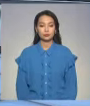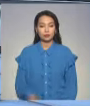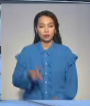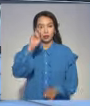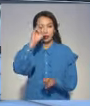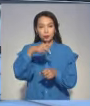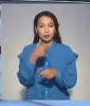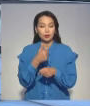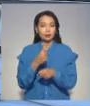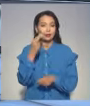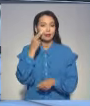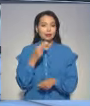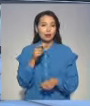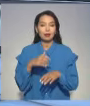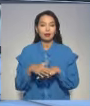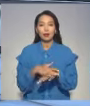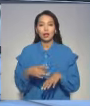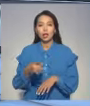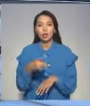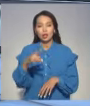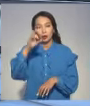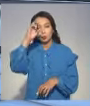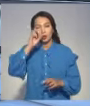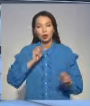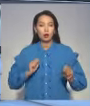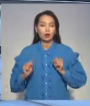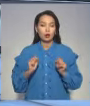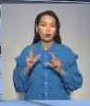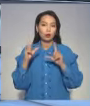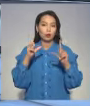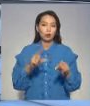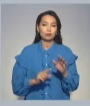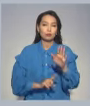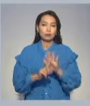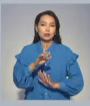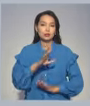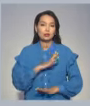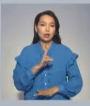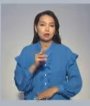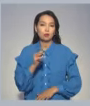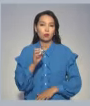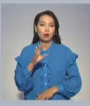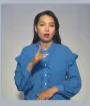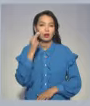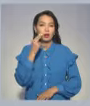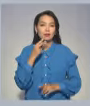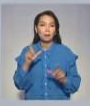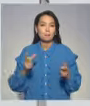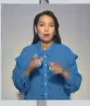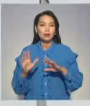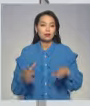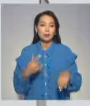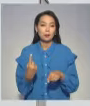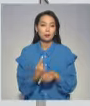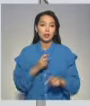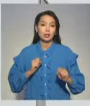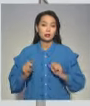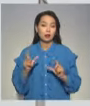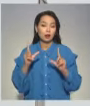Мемлекет басшысының Қытай Халық Республикасына мемлекеттік сапары басталды. Бұл Қасым Жомарт Тоқаевтың Қытайға пандемиядан кейінгі алғашқы